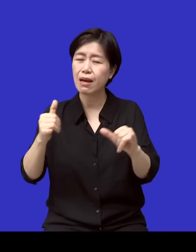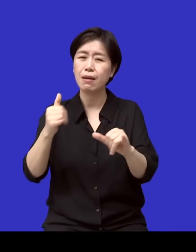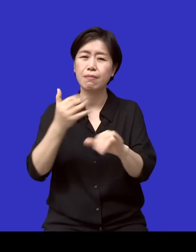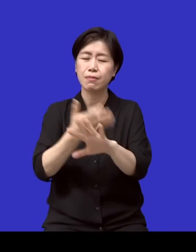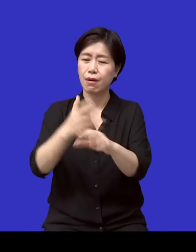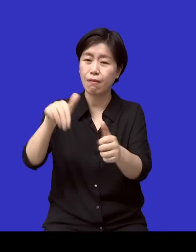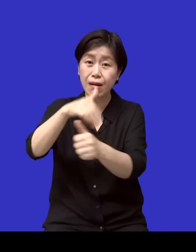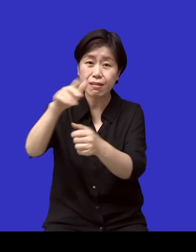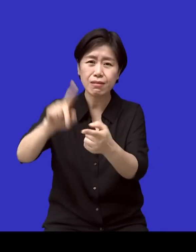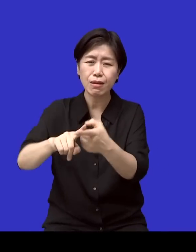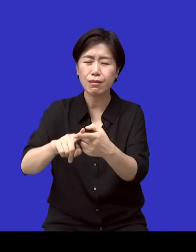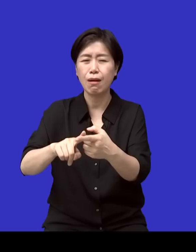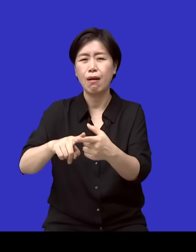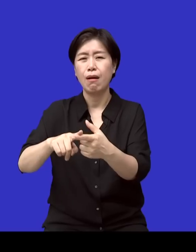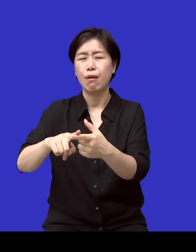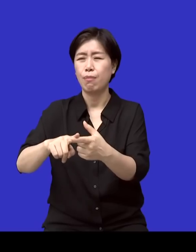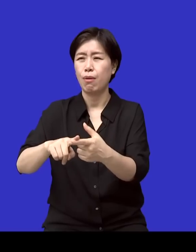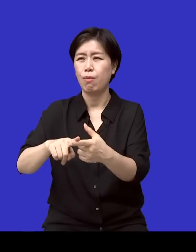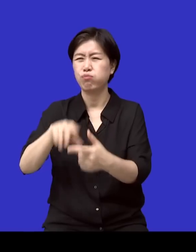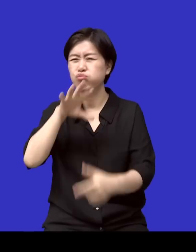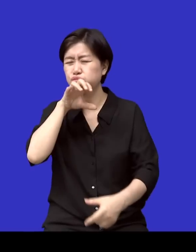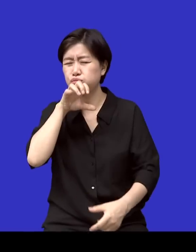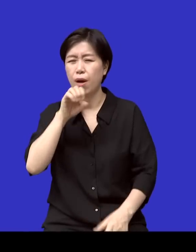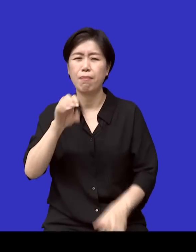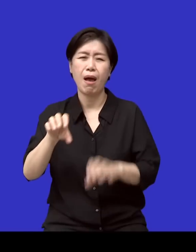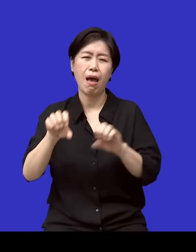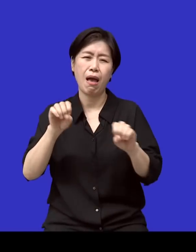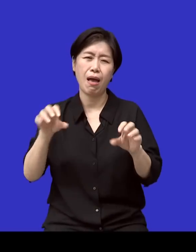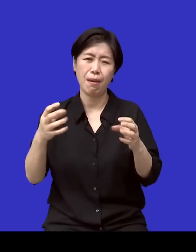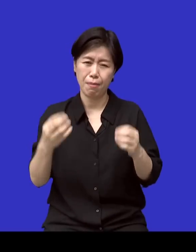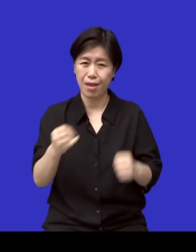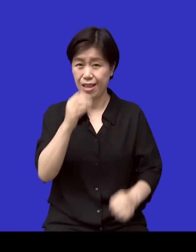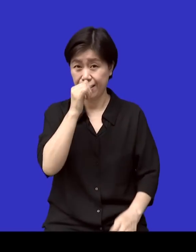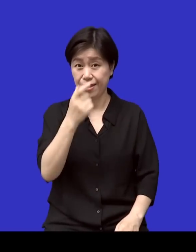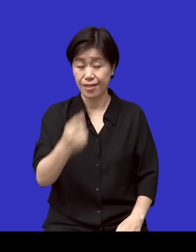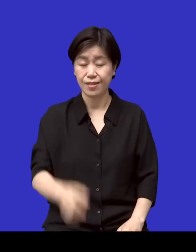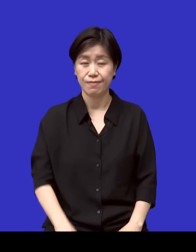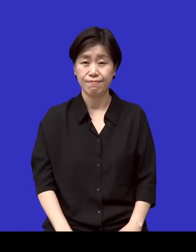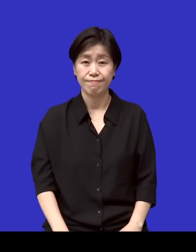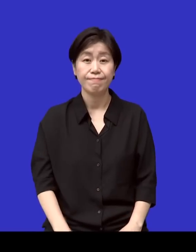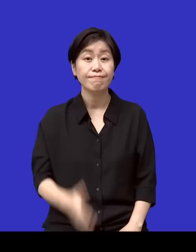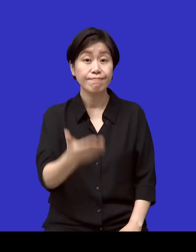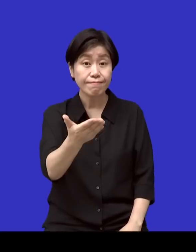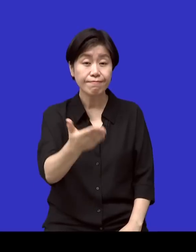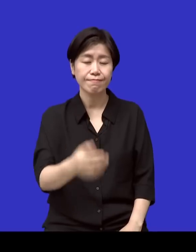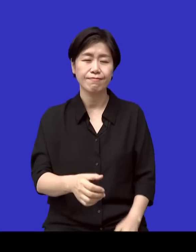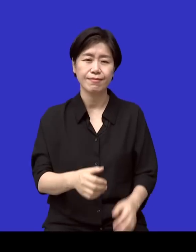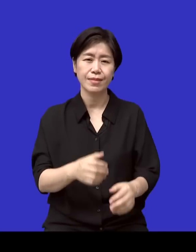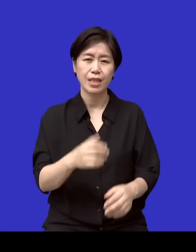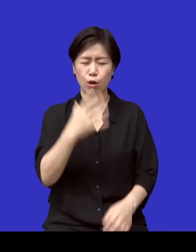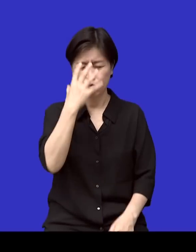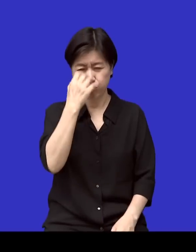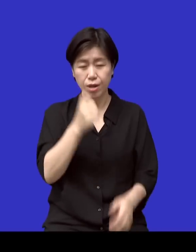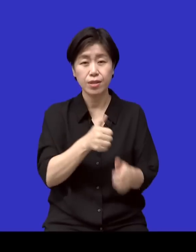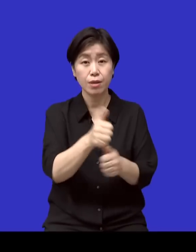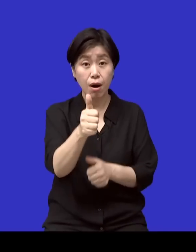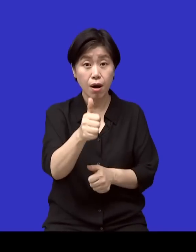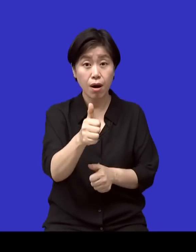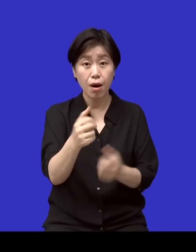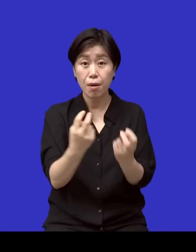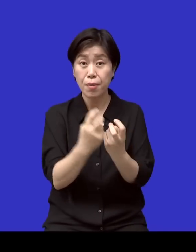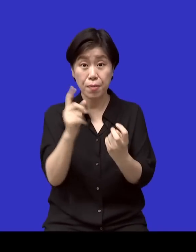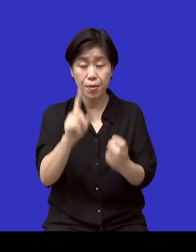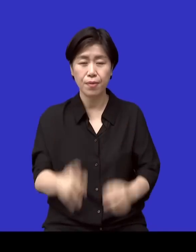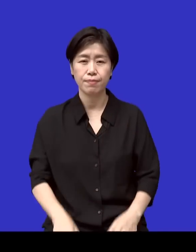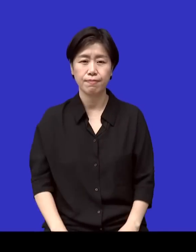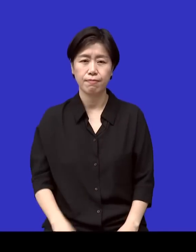선수는 어떻게 극복하셨어요, 그 슬럼프를? 저는 사실 그 슬럼프 때 막 좀 힘들었는데